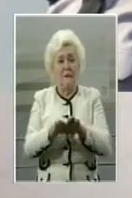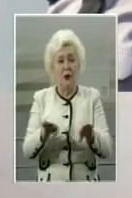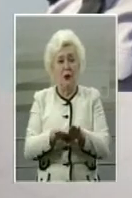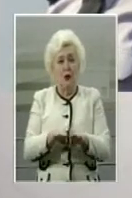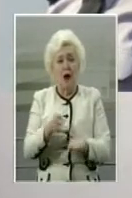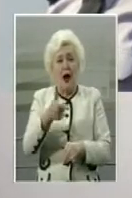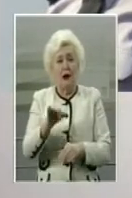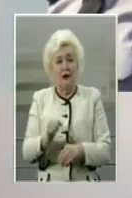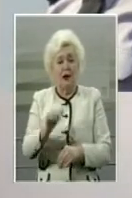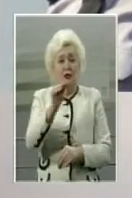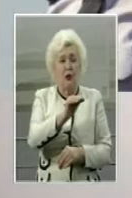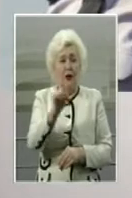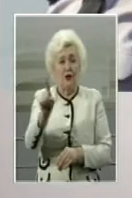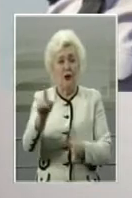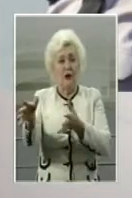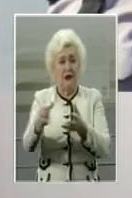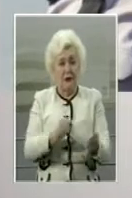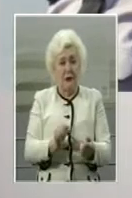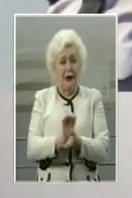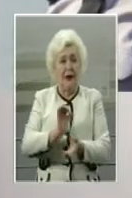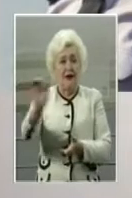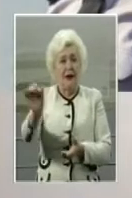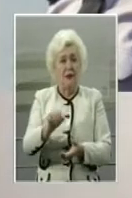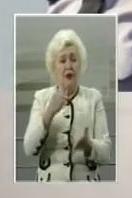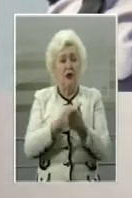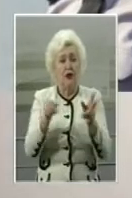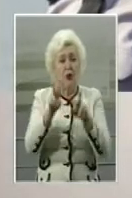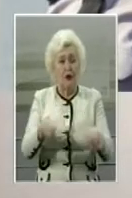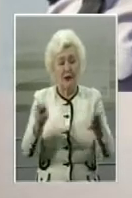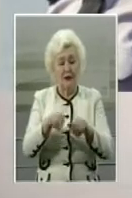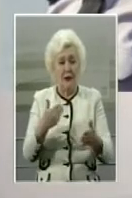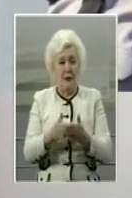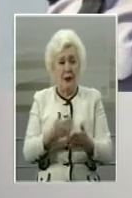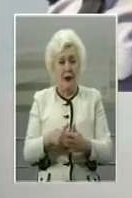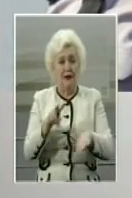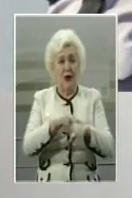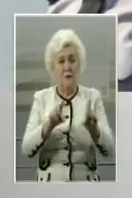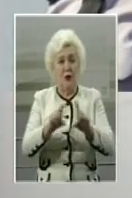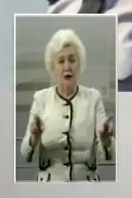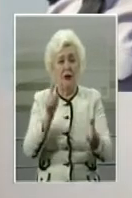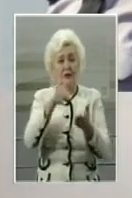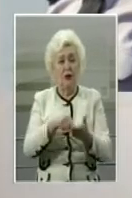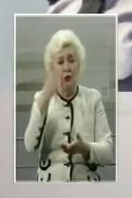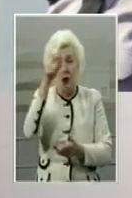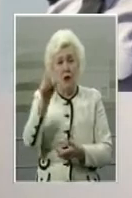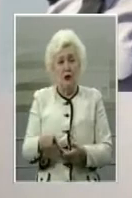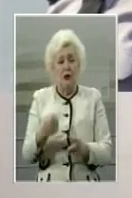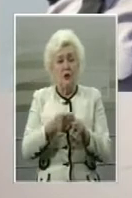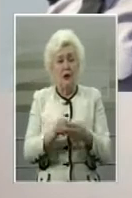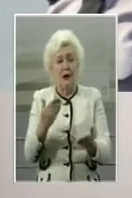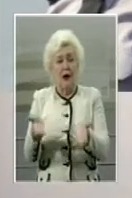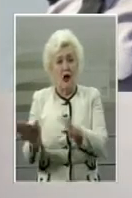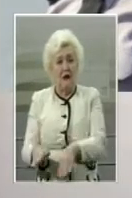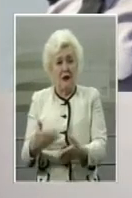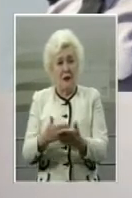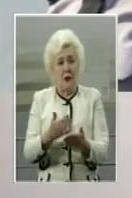на гранату F1, вилучений та направлений на дослідження. Наразі поліція встановлює особу, яка залишила підозрілий